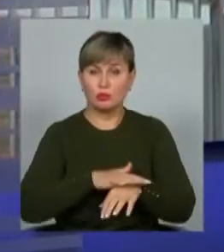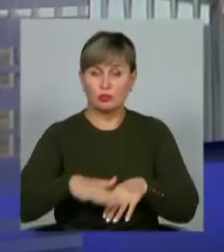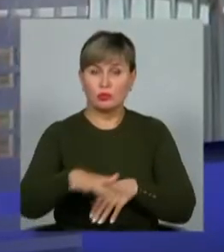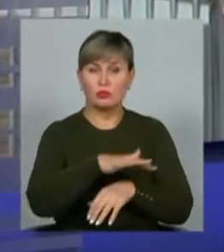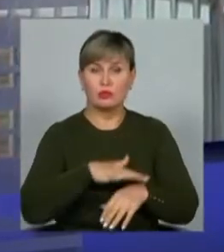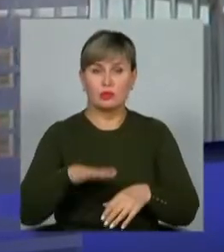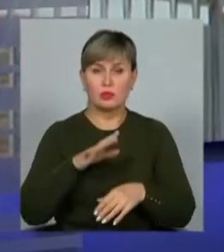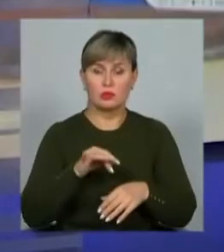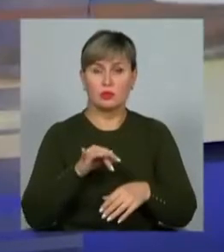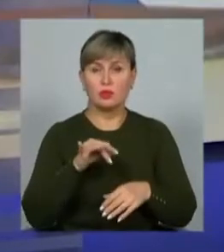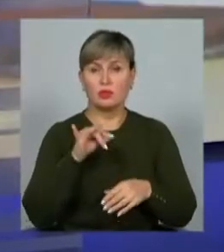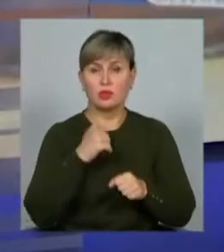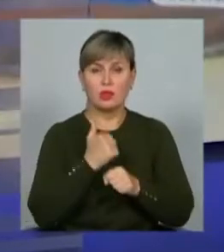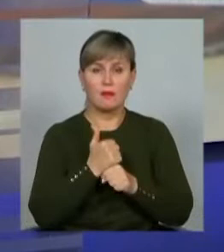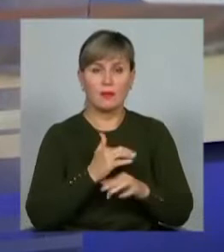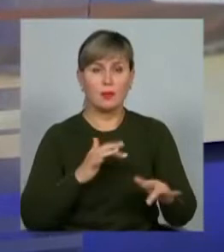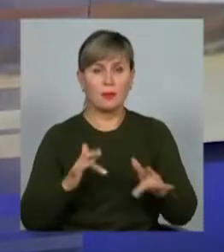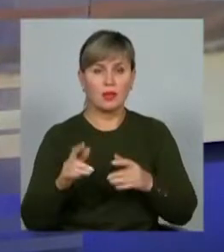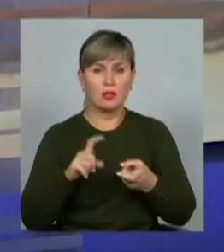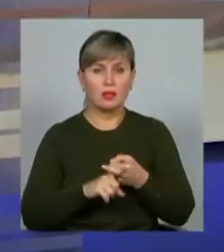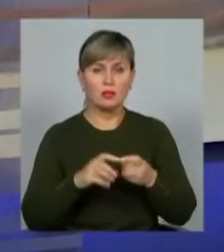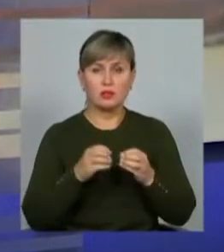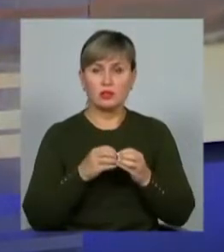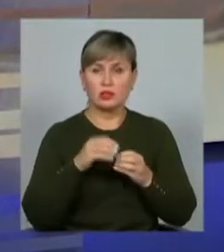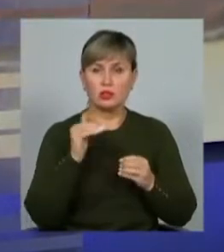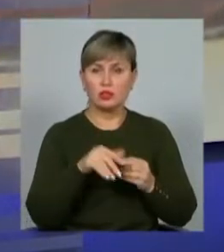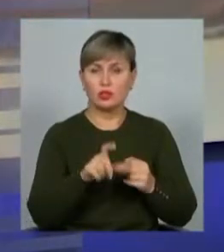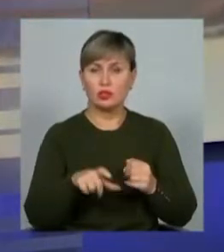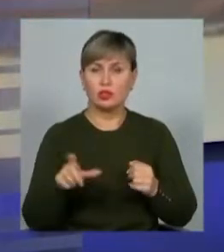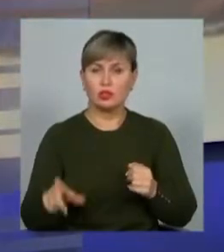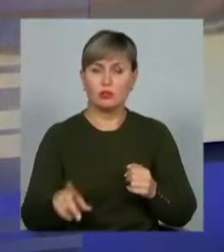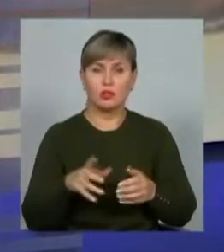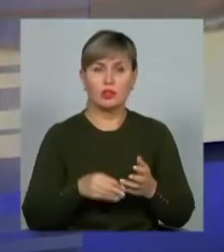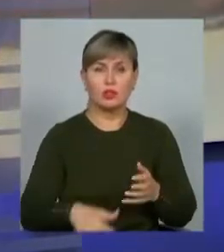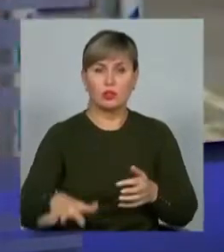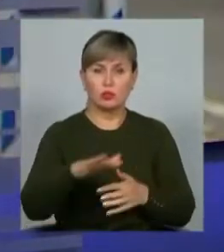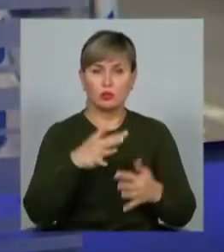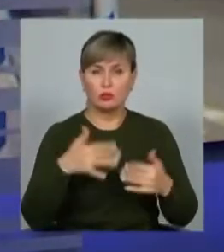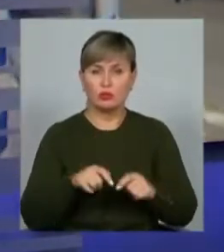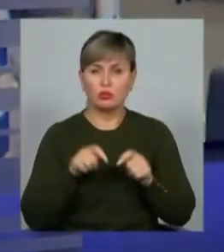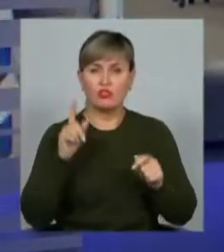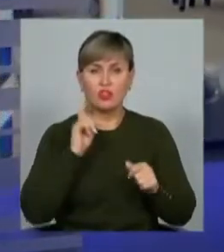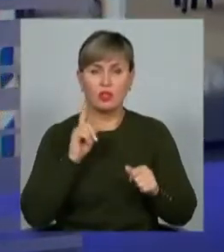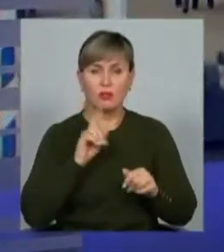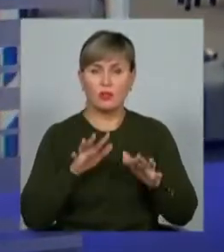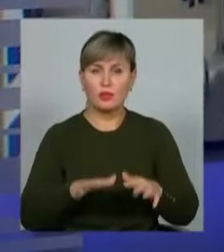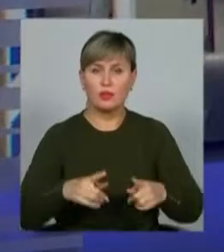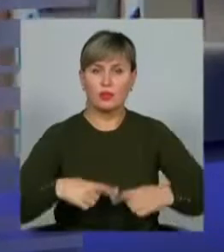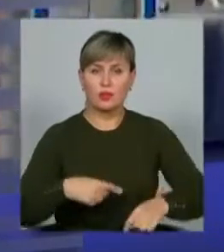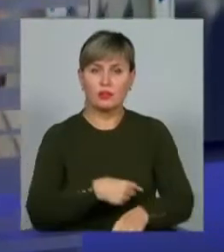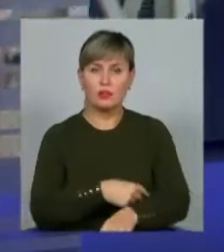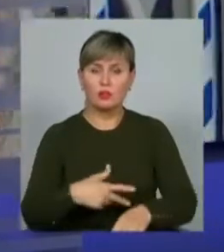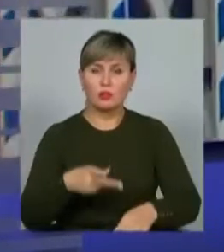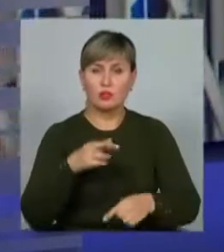и Яоматай. Главная мера коснется десятков тысяч человек. На территории уже развернуты временные пункты забора проб